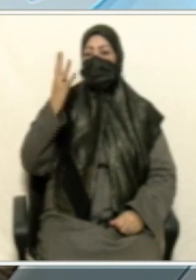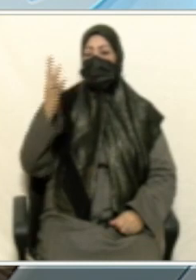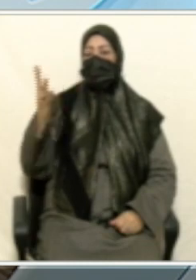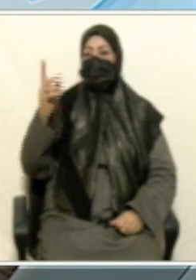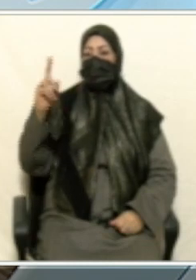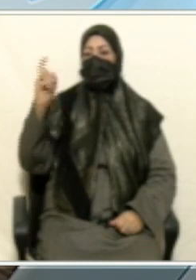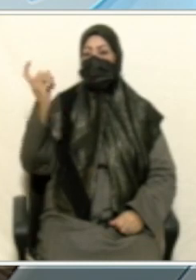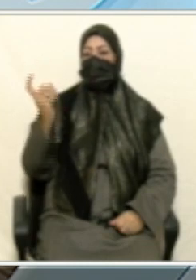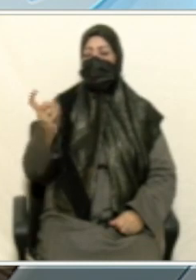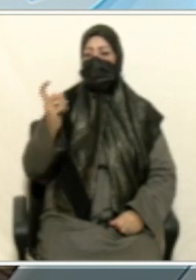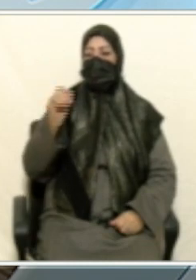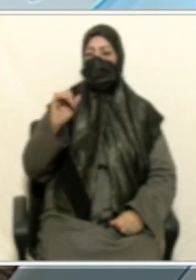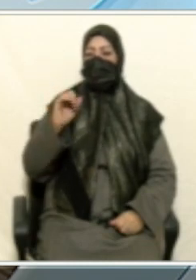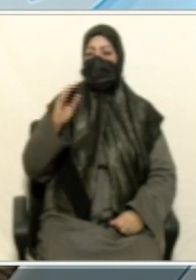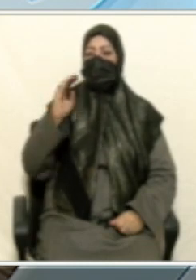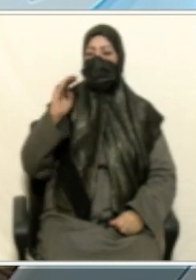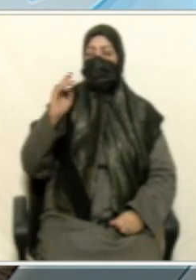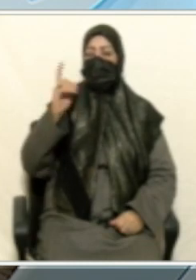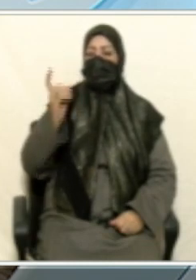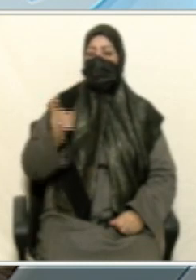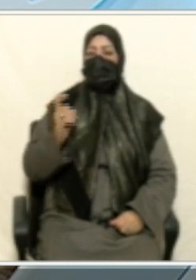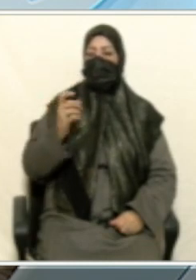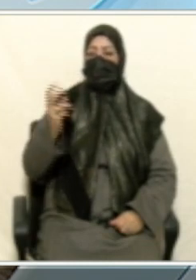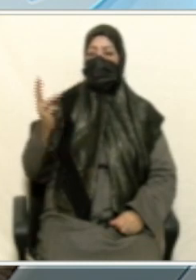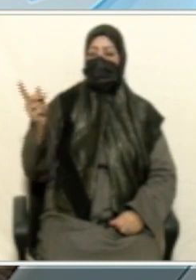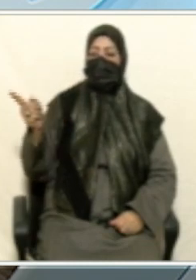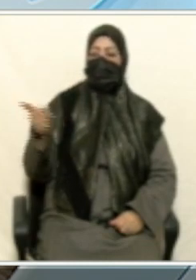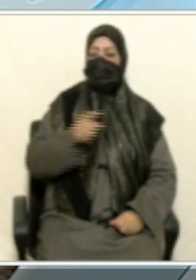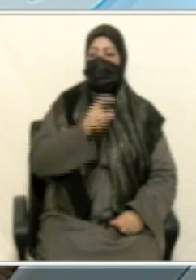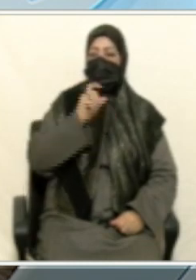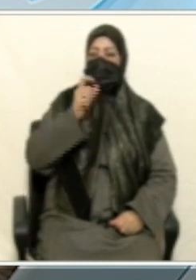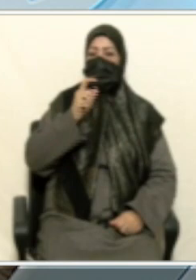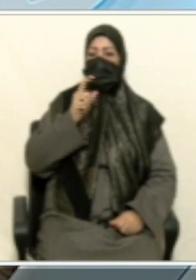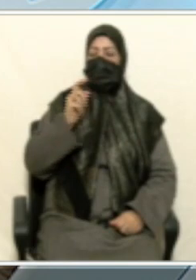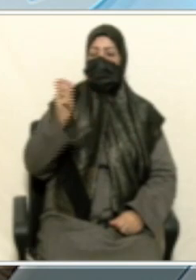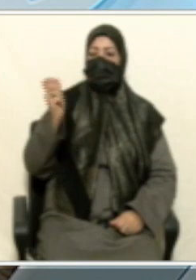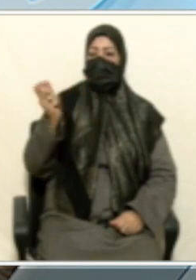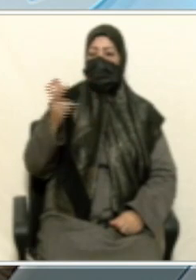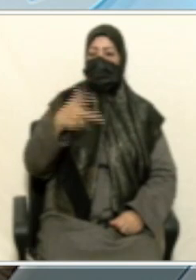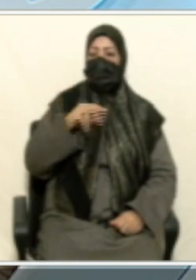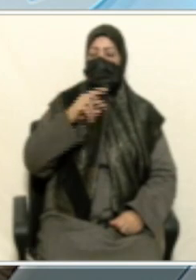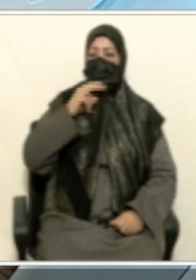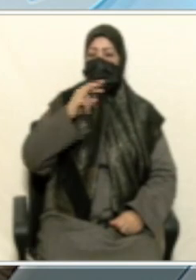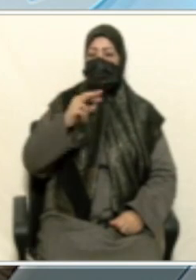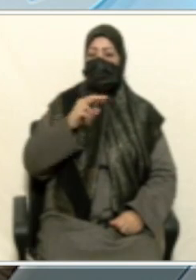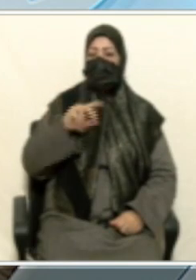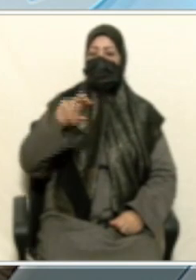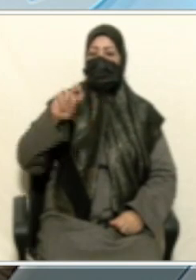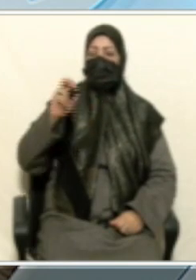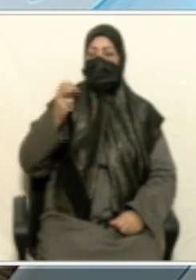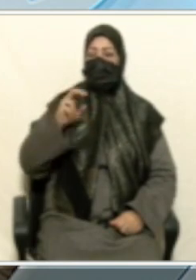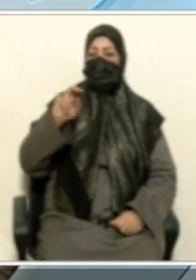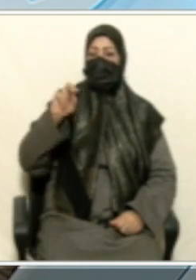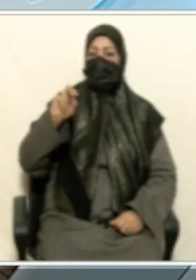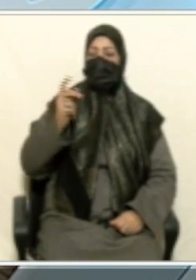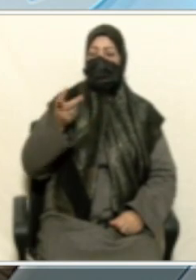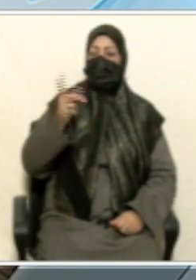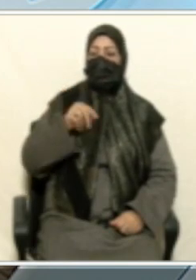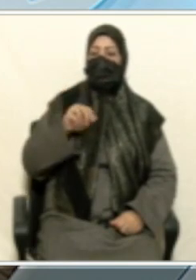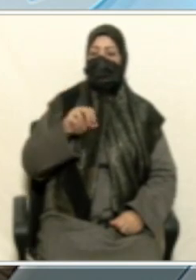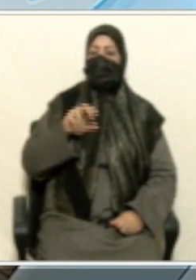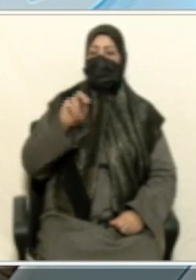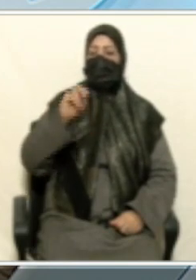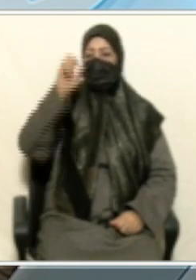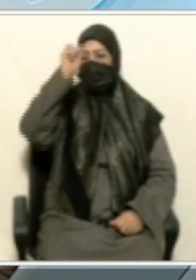3 متوالية، وذكرها صلى الله عليه وسلم، ذي القعدة، ذي الحجة، محرم، وواحد فرد وهو